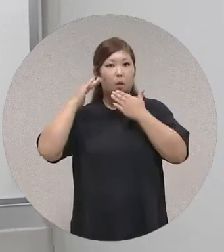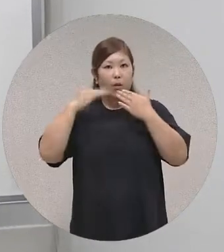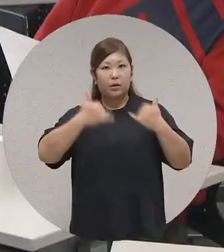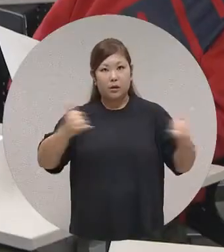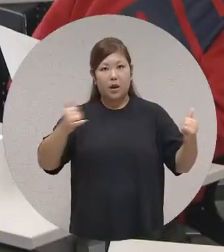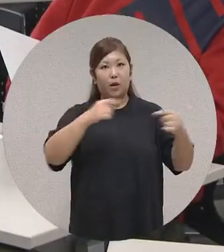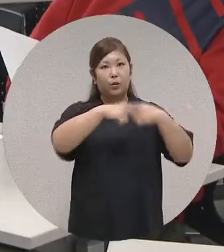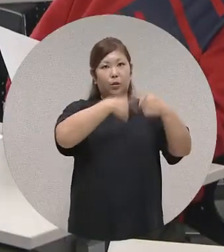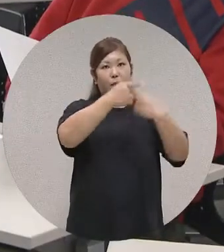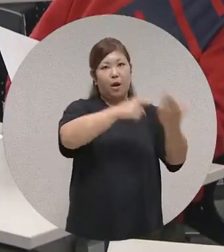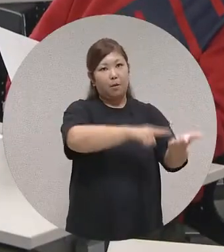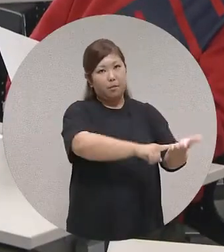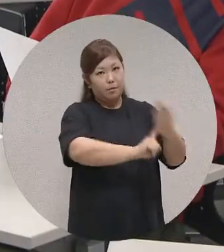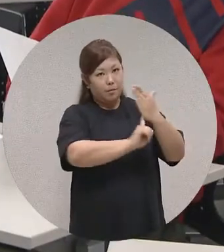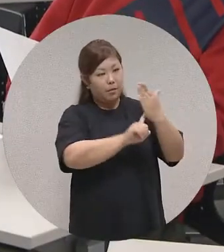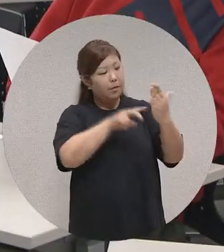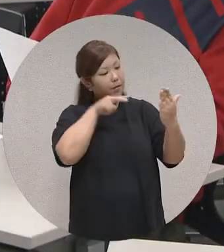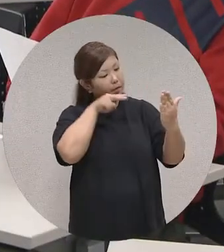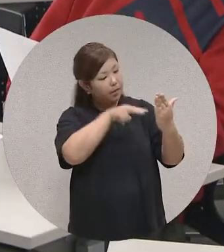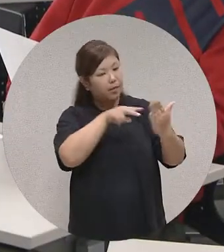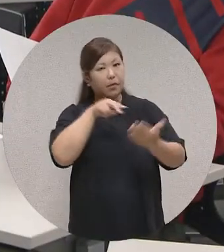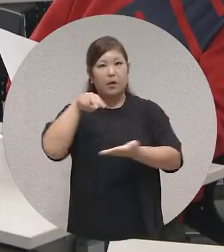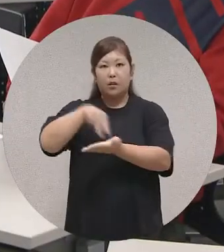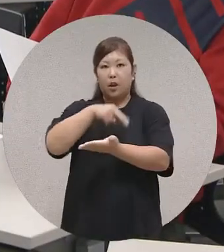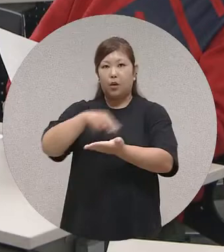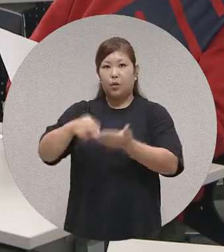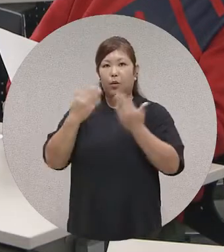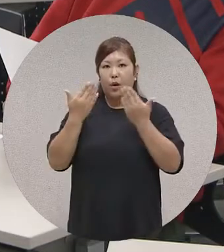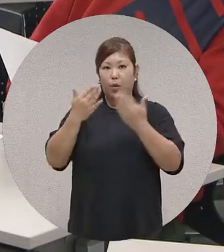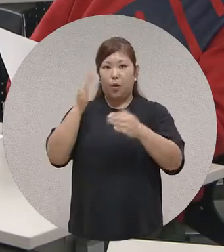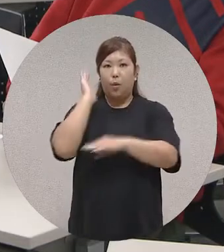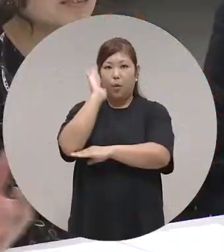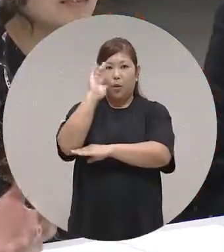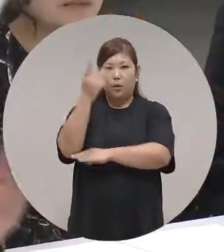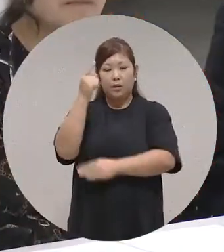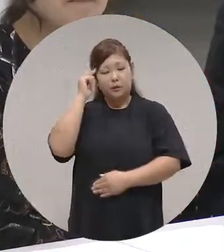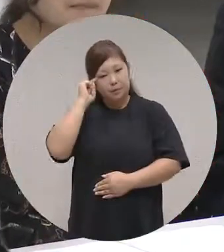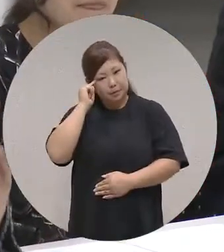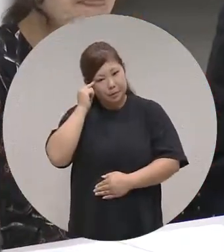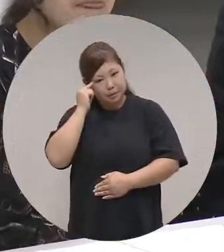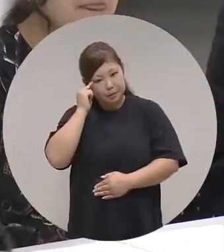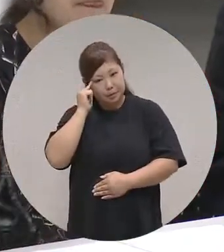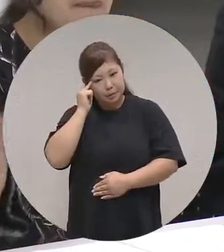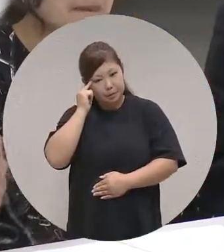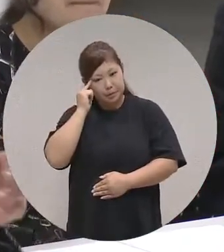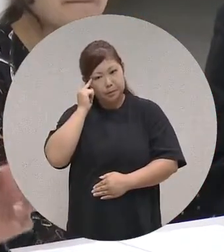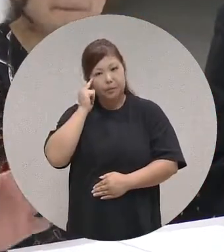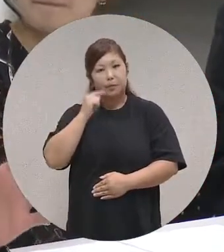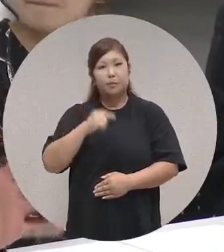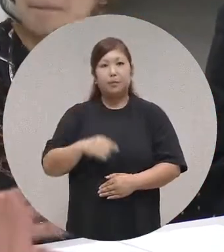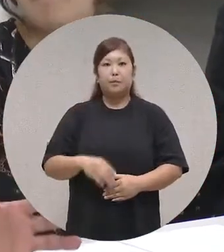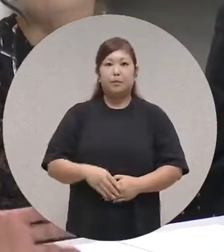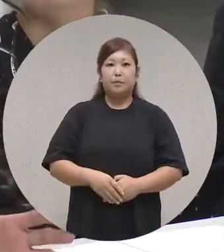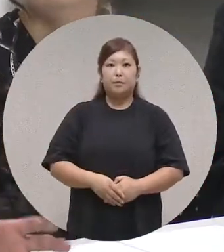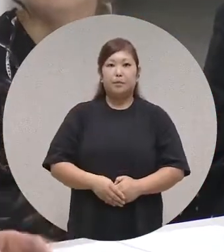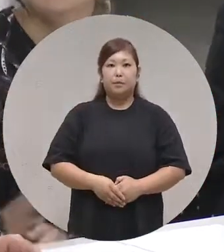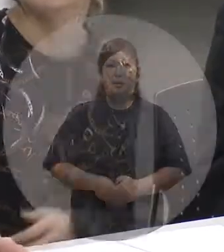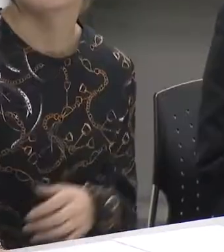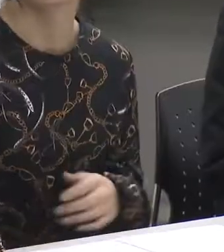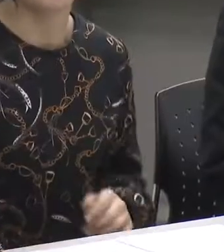手話で表現、それをもとにダンススクールの講師が振り付けを考えるのです。